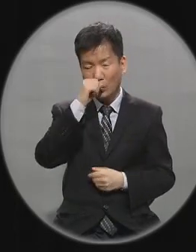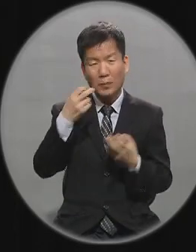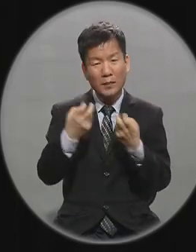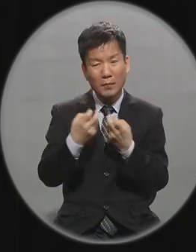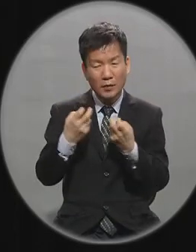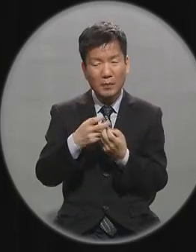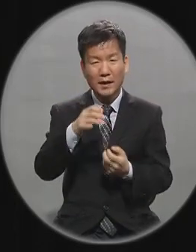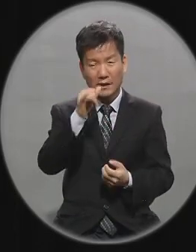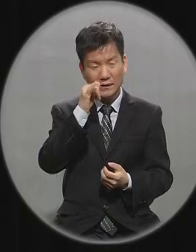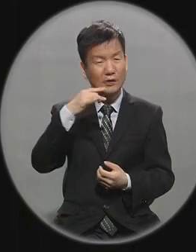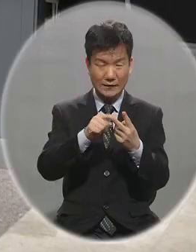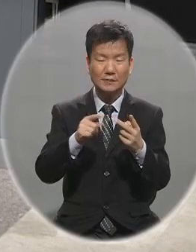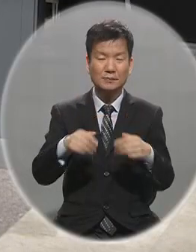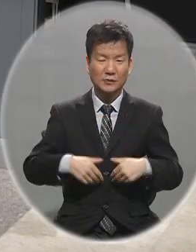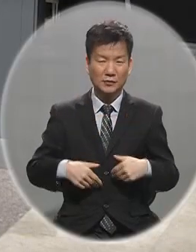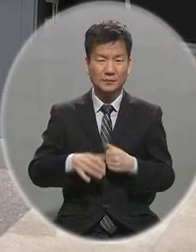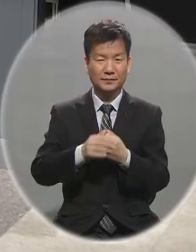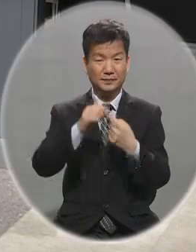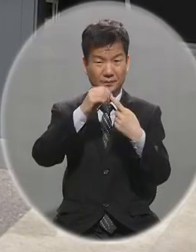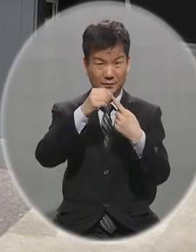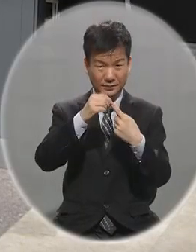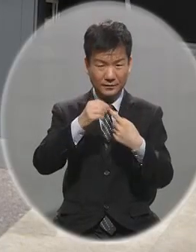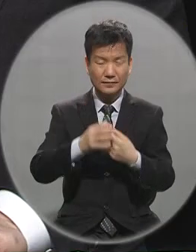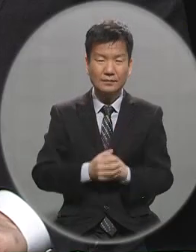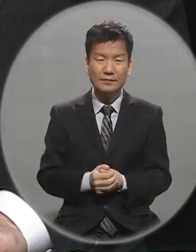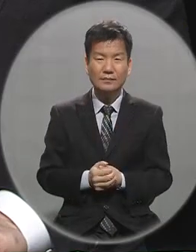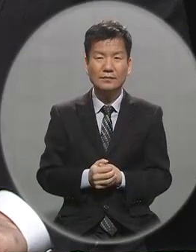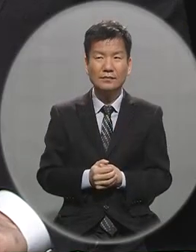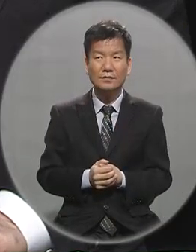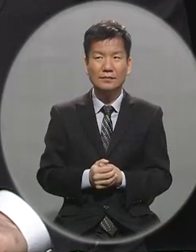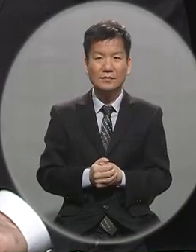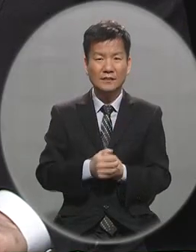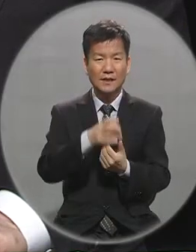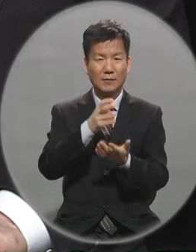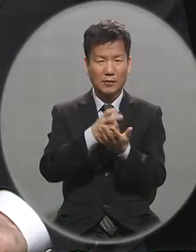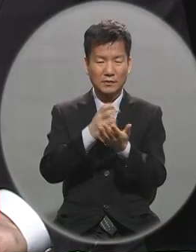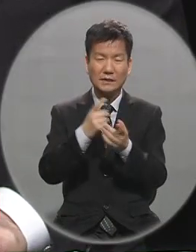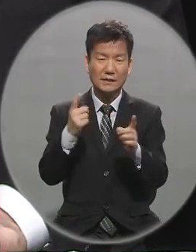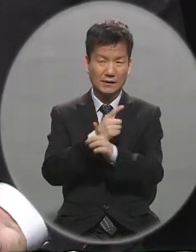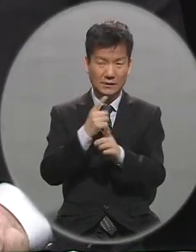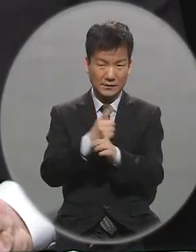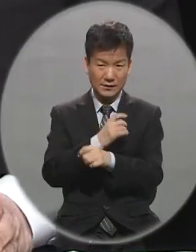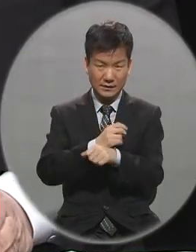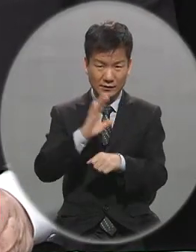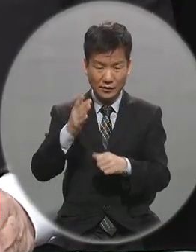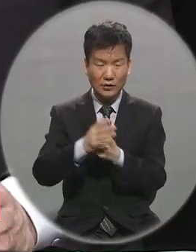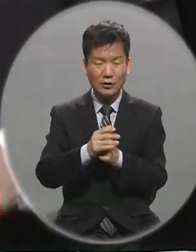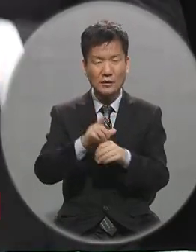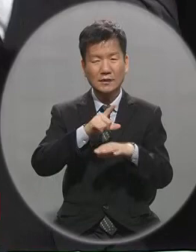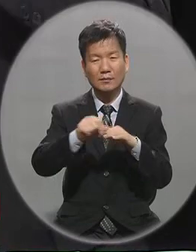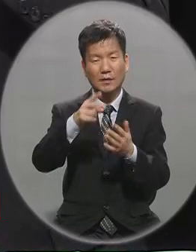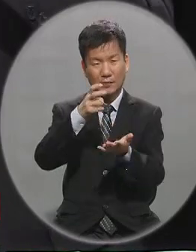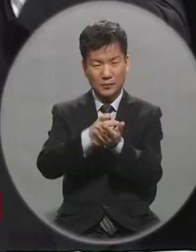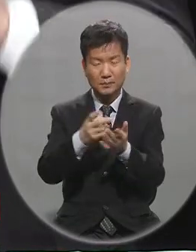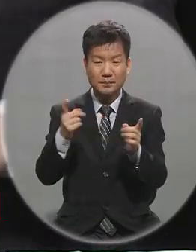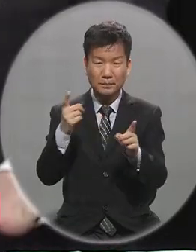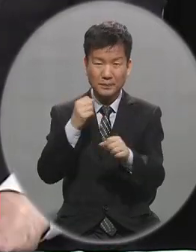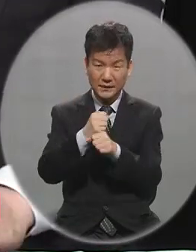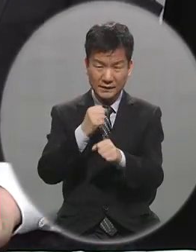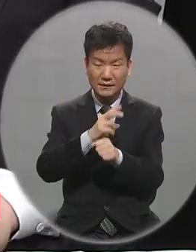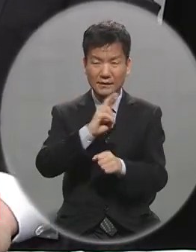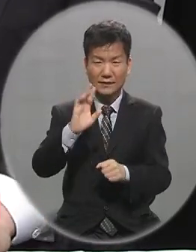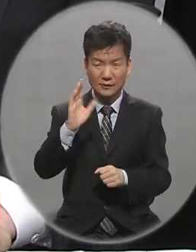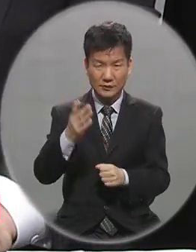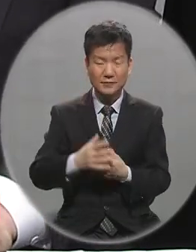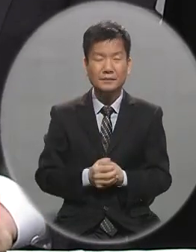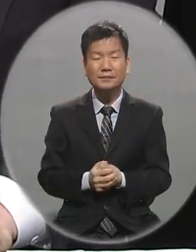방안이 있는지 좀 궁금합니다. 하나는 이제 불리한 법을 좀 개정한다든가 조례를 좀 제정한다든가 하는 부분에